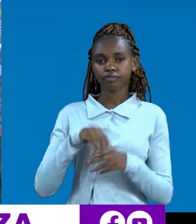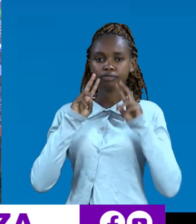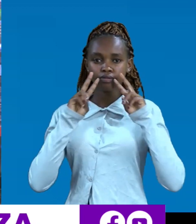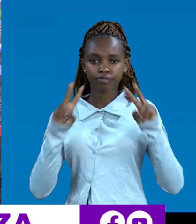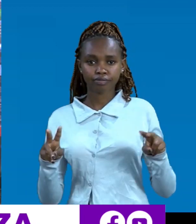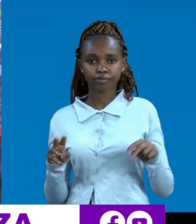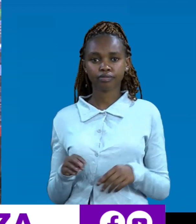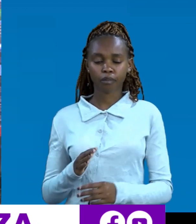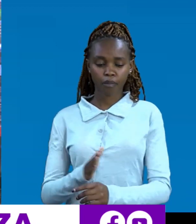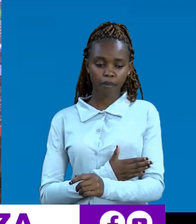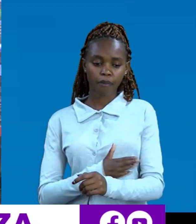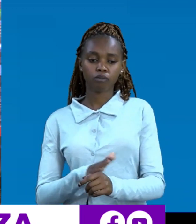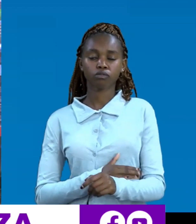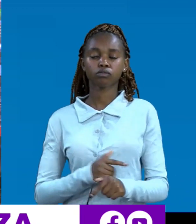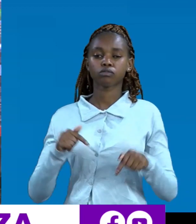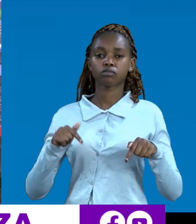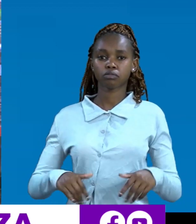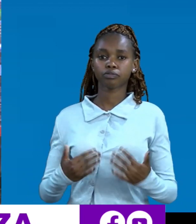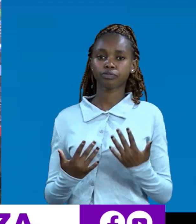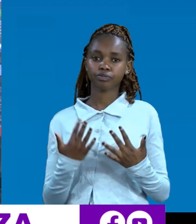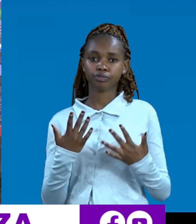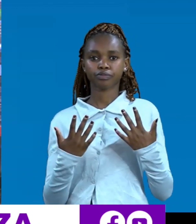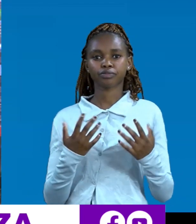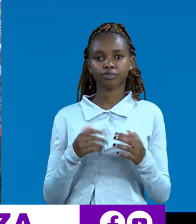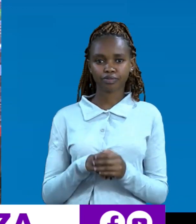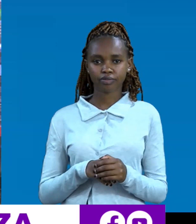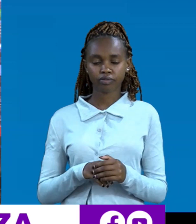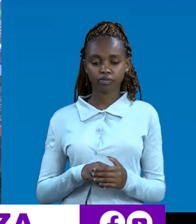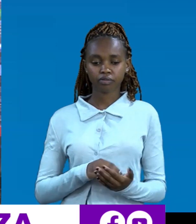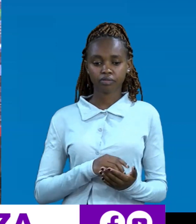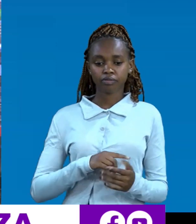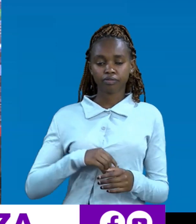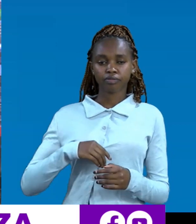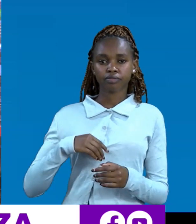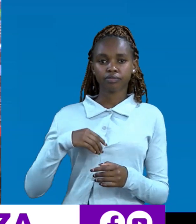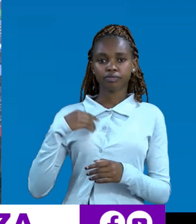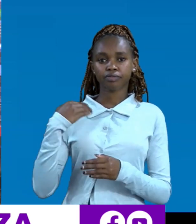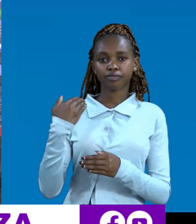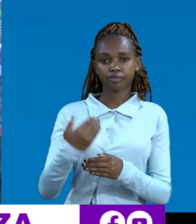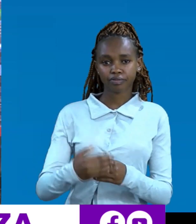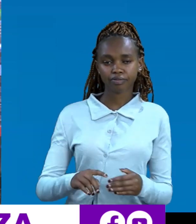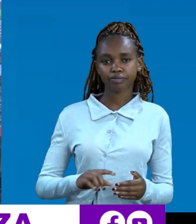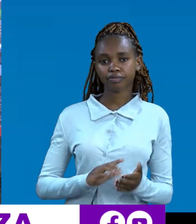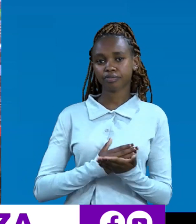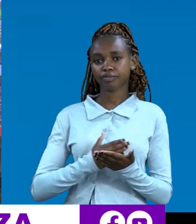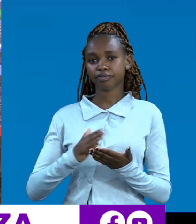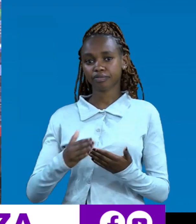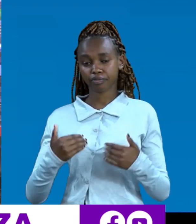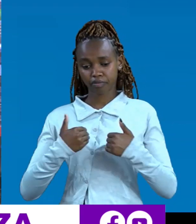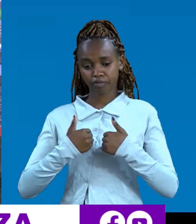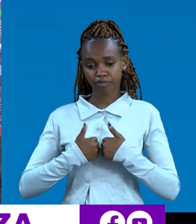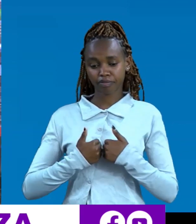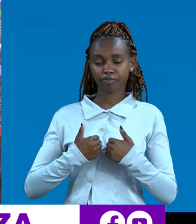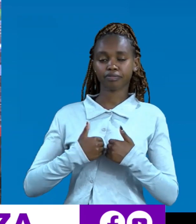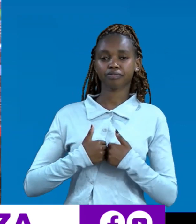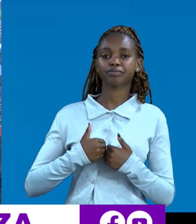leo imeweza kuweza. Next week pia kutakuwa na edition nyingine. Si bongo peke yake, inaweza anga hapa na DJ wetu. Zote. So stay